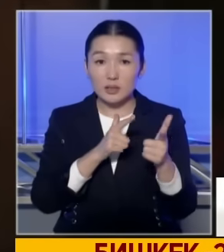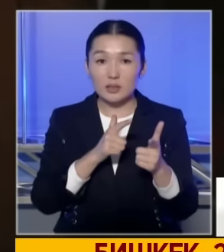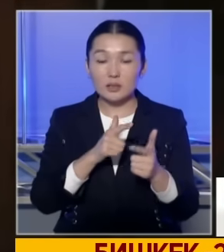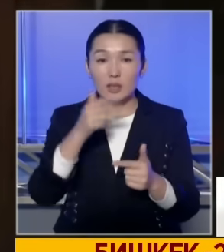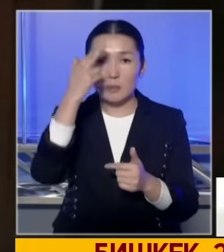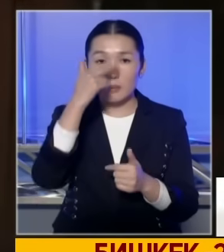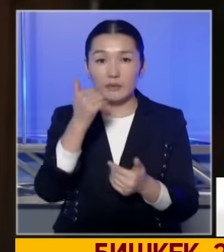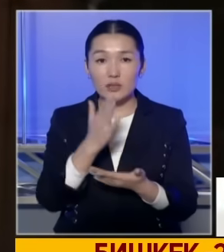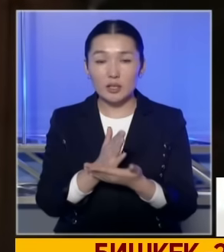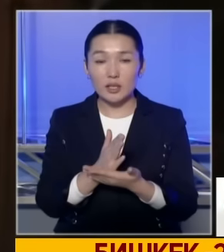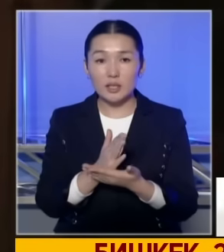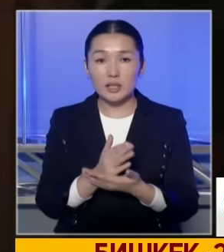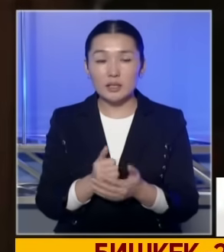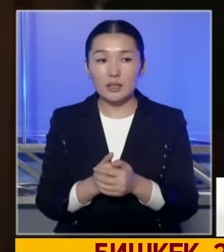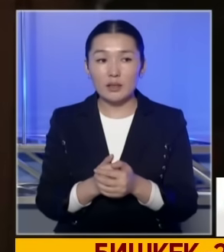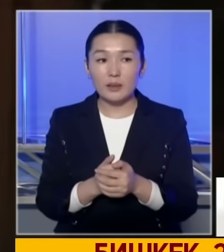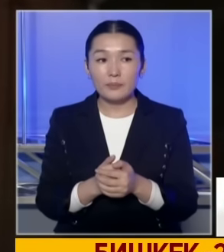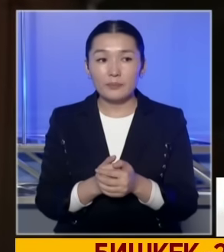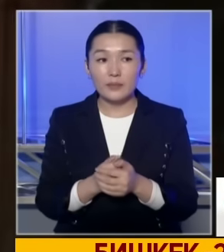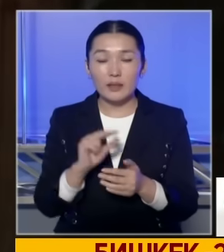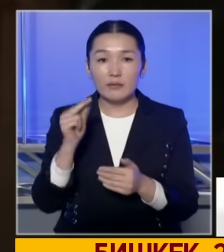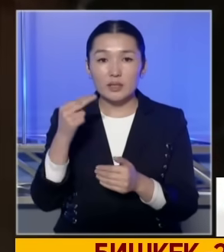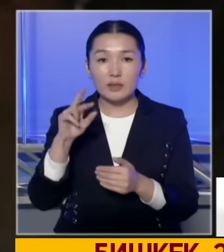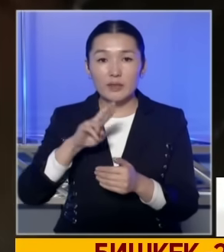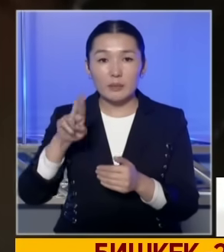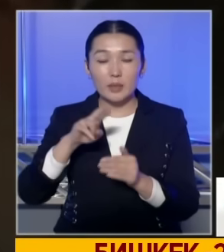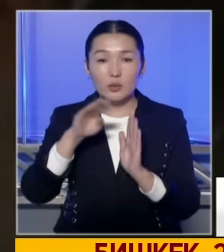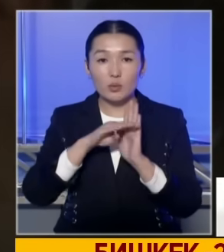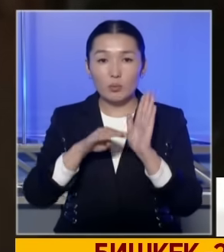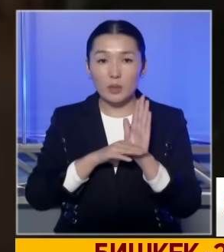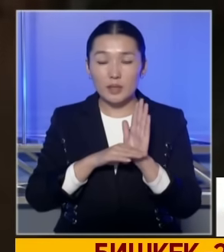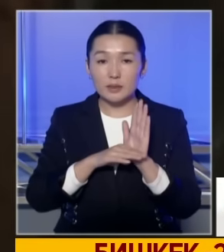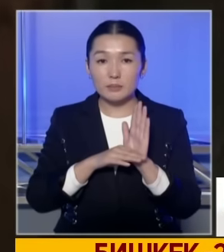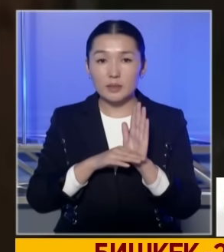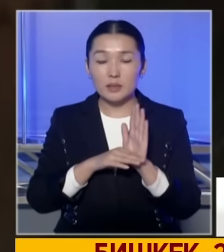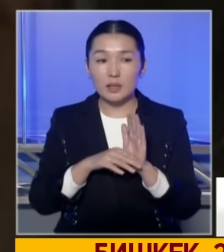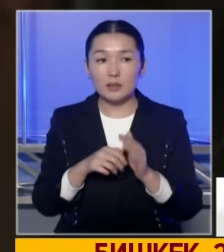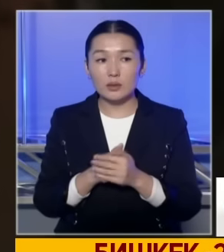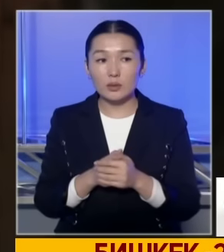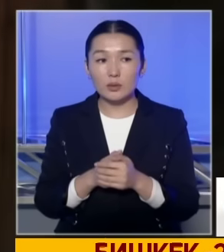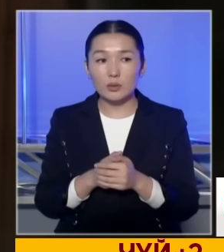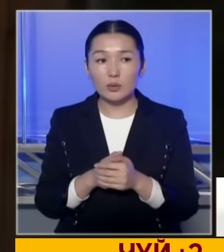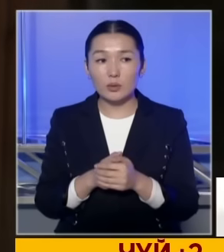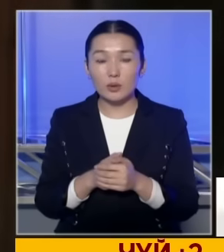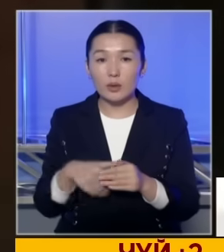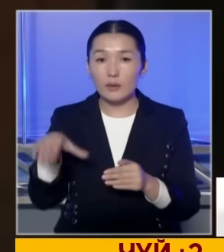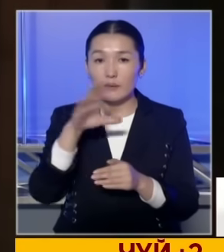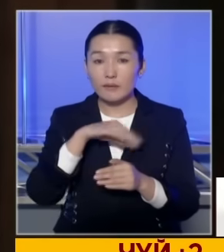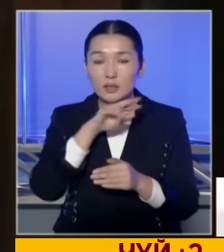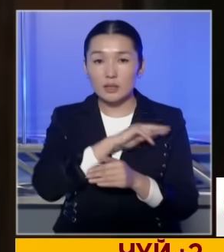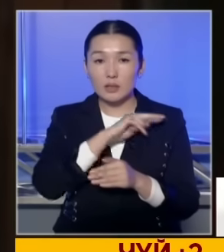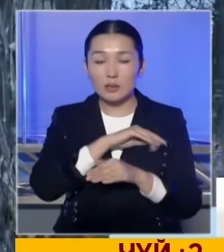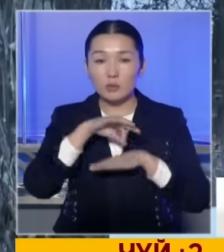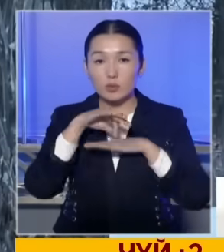сабакты эртеңден баштап өтүлөт, 4-5 күн арасында менен. Андан кийин ошо арак naran qara oturup birinci